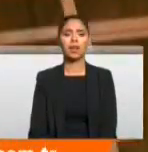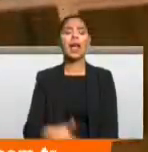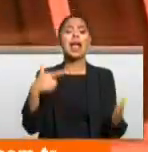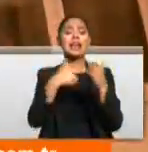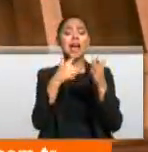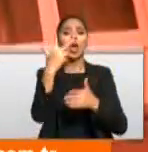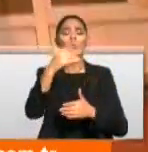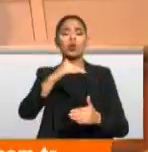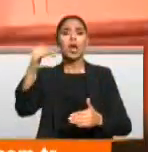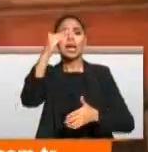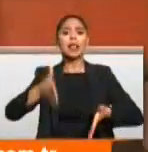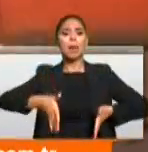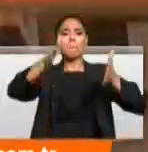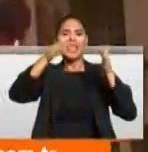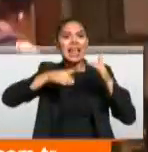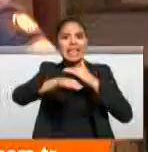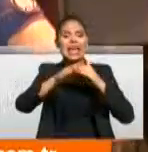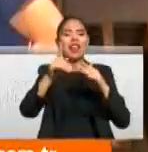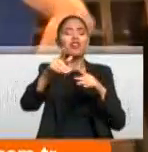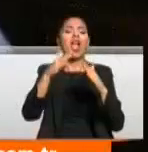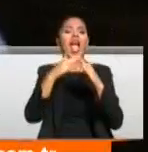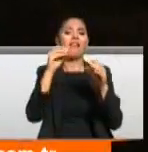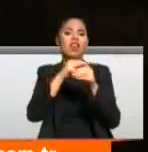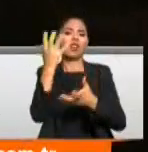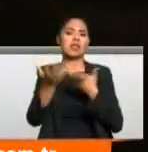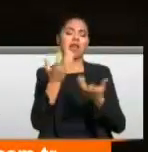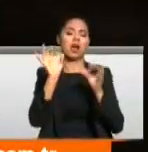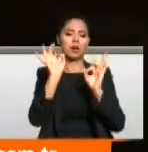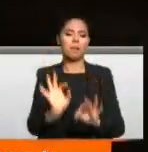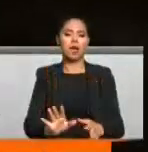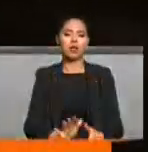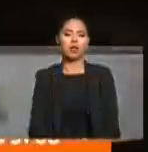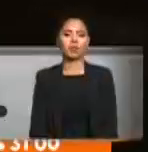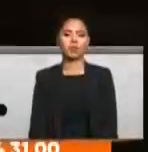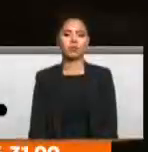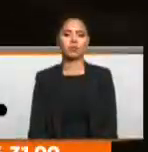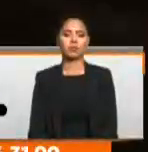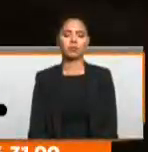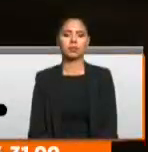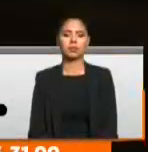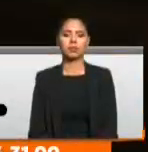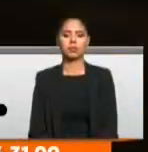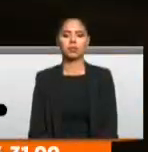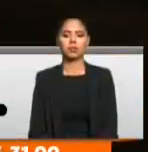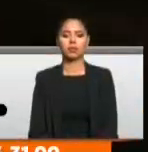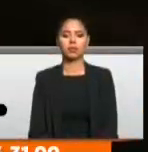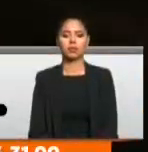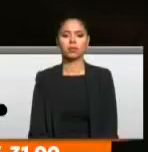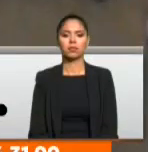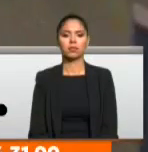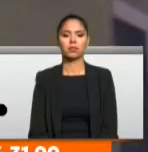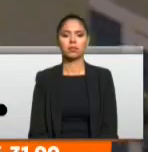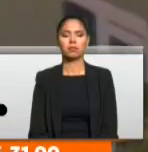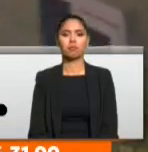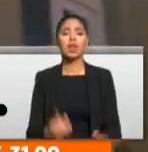Kadıköy'de 3 katlı binanın giriş katındaki dairede yangın çıktı. Yeni yatağa giriyordum, bir de baktım bir koku geldi. Evet. Anladım, ev